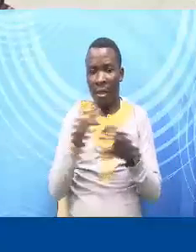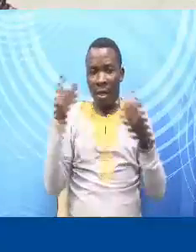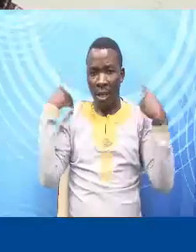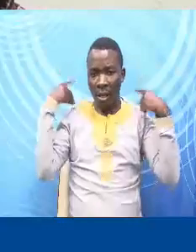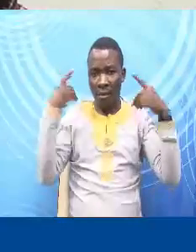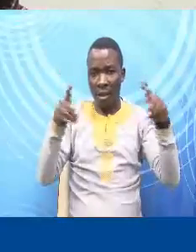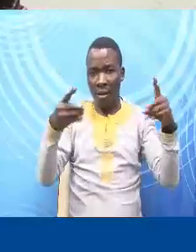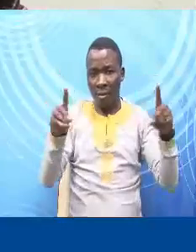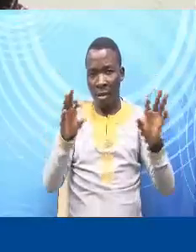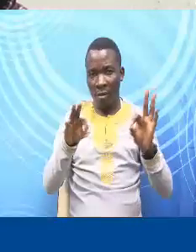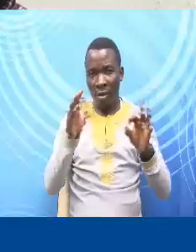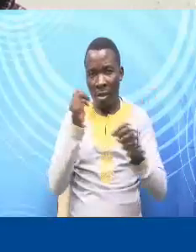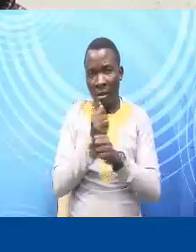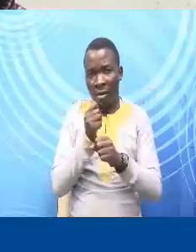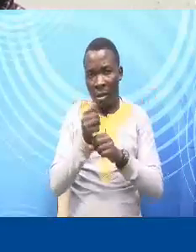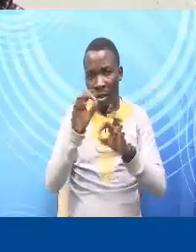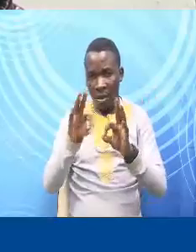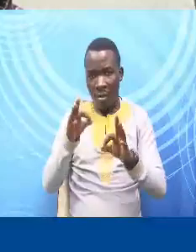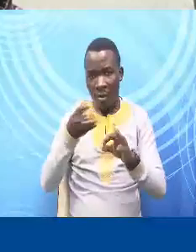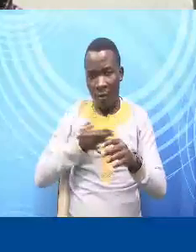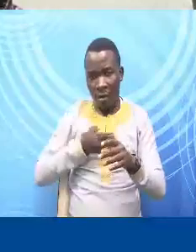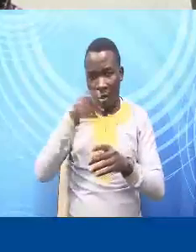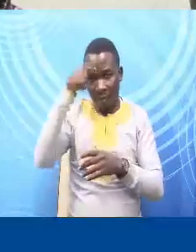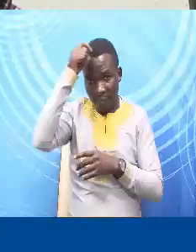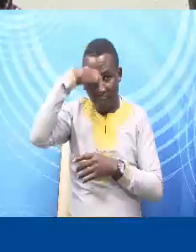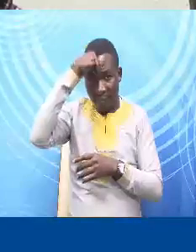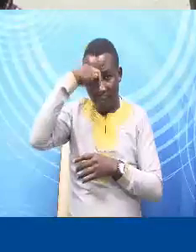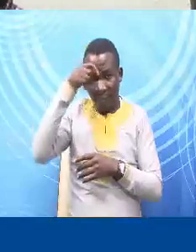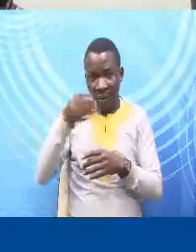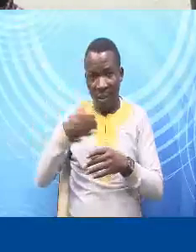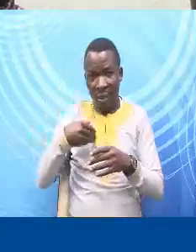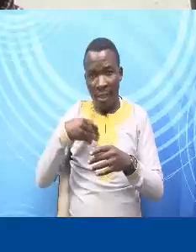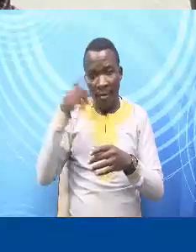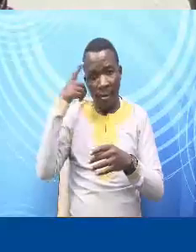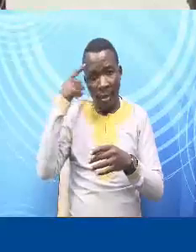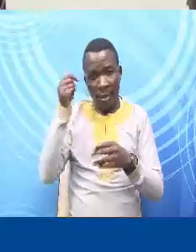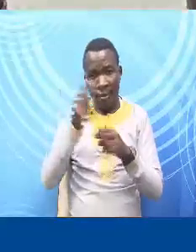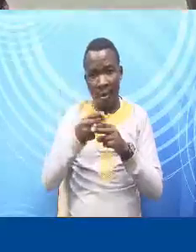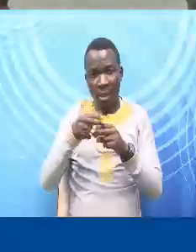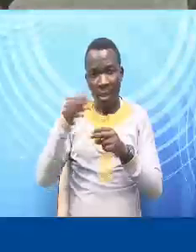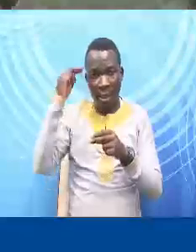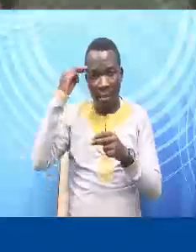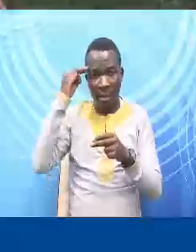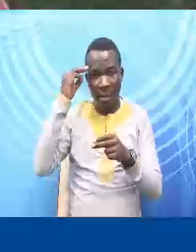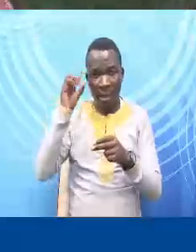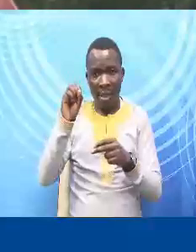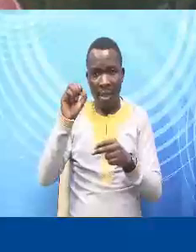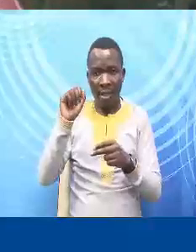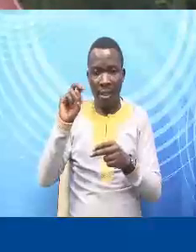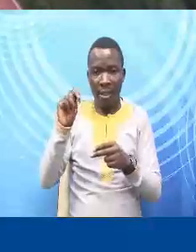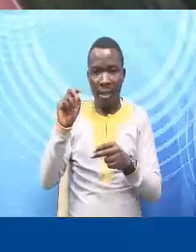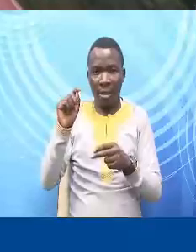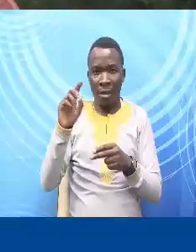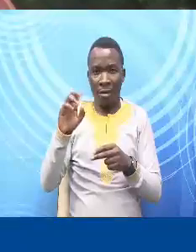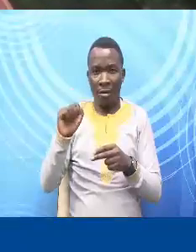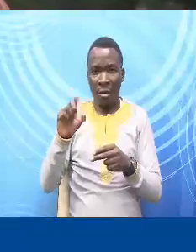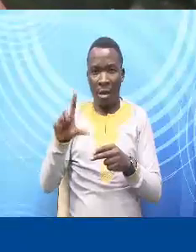akora ari ibyo afitiye ubumenyi menyerewe ku izina rya Master Sanje nk'abandi majisiye